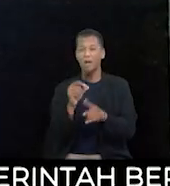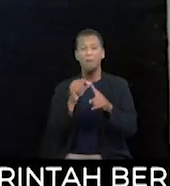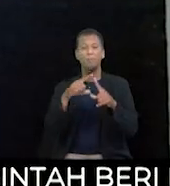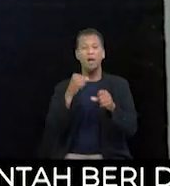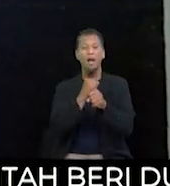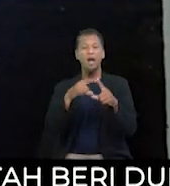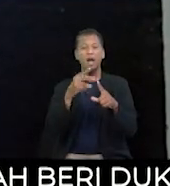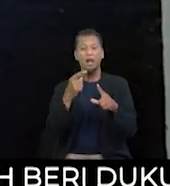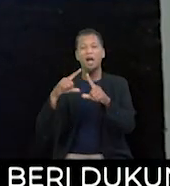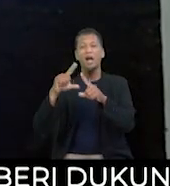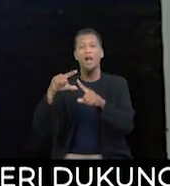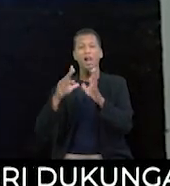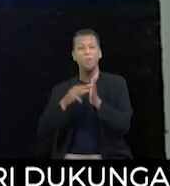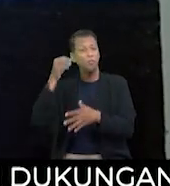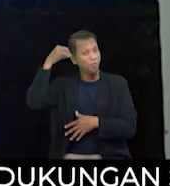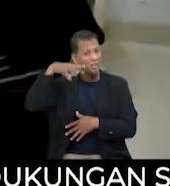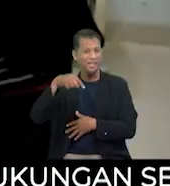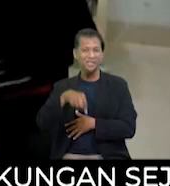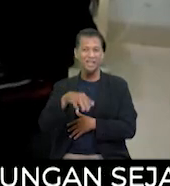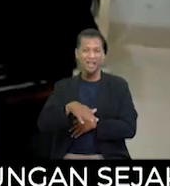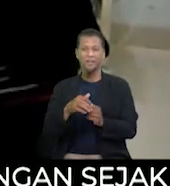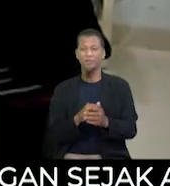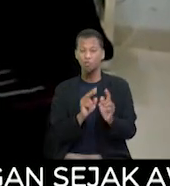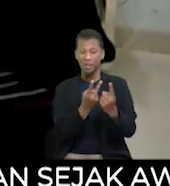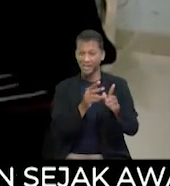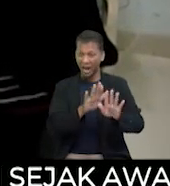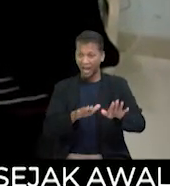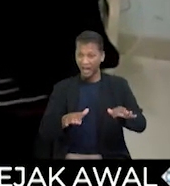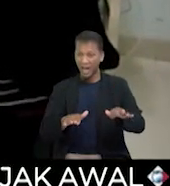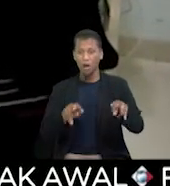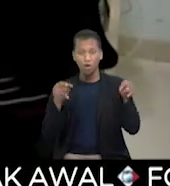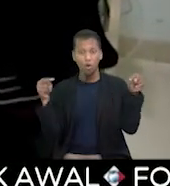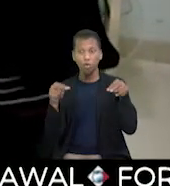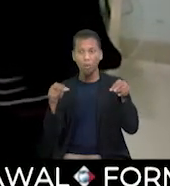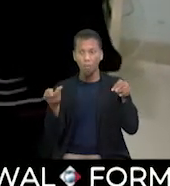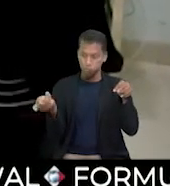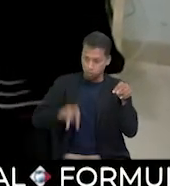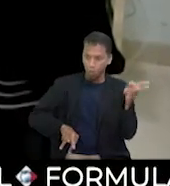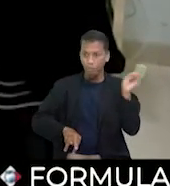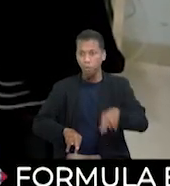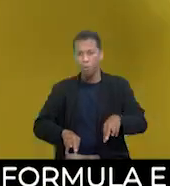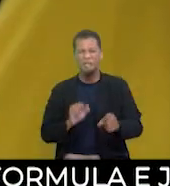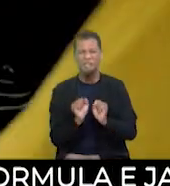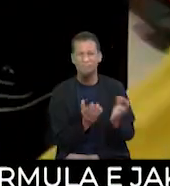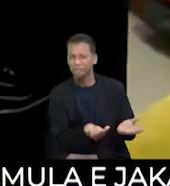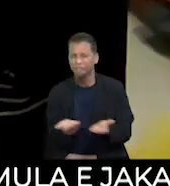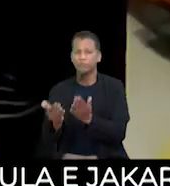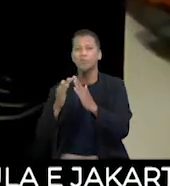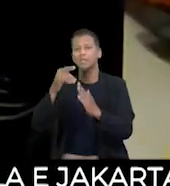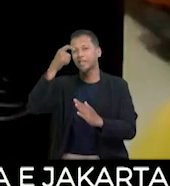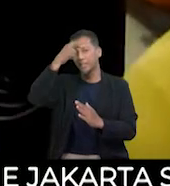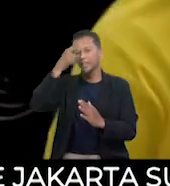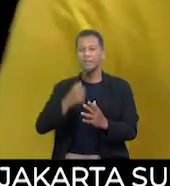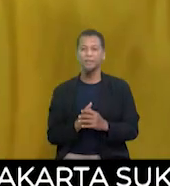akibat peristiwa ini 12 penonton anak-anak terluka dan dilarikan ke rumah sakit basmah Kota Pagaralam beberapa anak